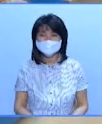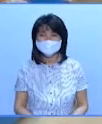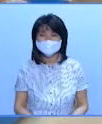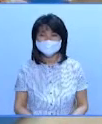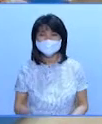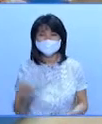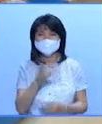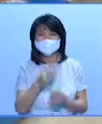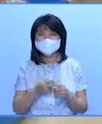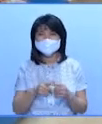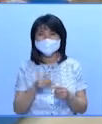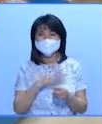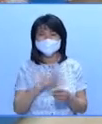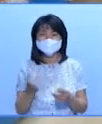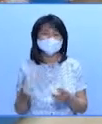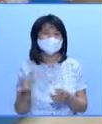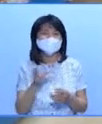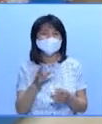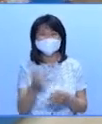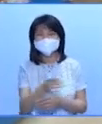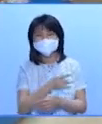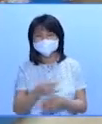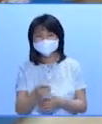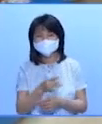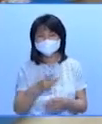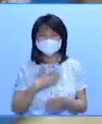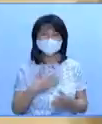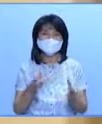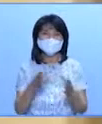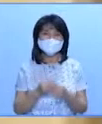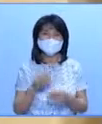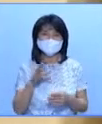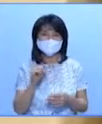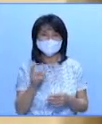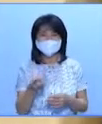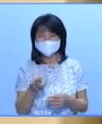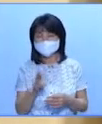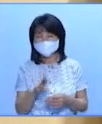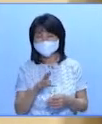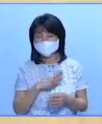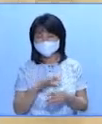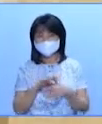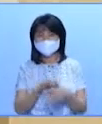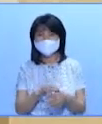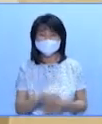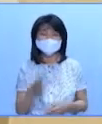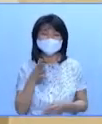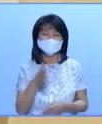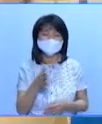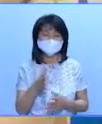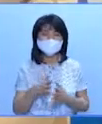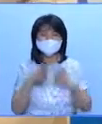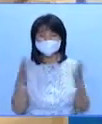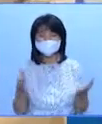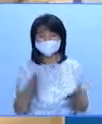Игілік жолындағы қайрымды іс жалғасуда. Республикалық біз біргеміз акция саясында көмекке мұқтаж 5000-нан астам отбасы тегін азық-түлікке ие